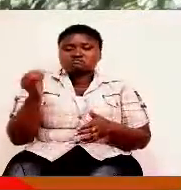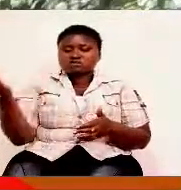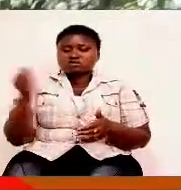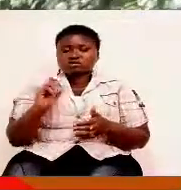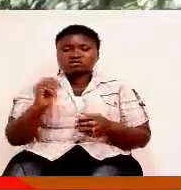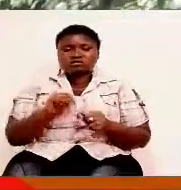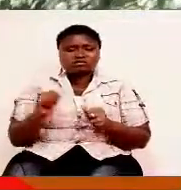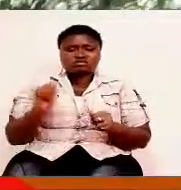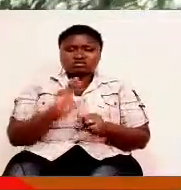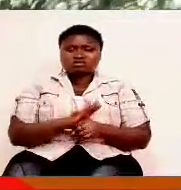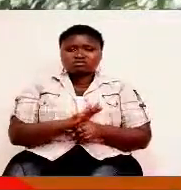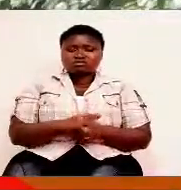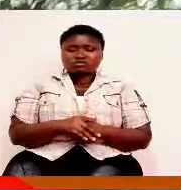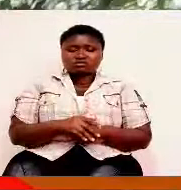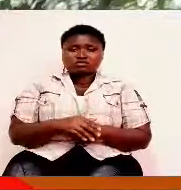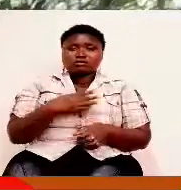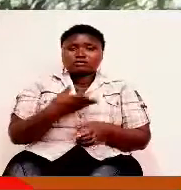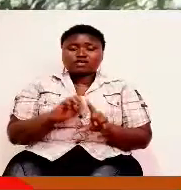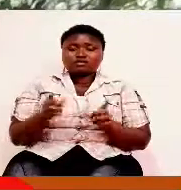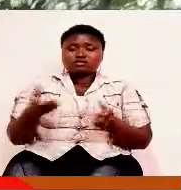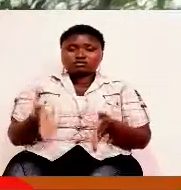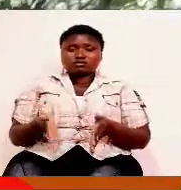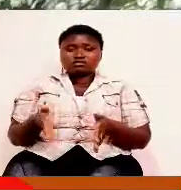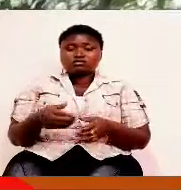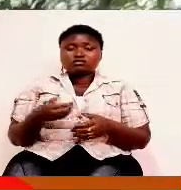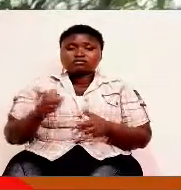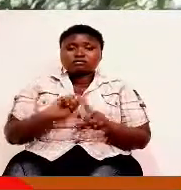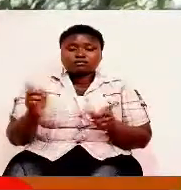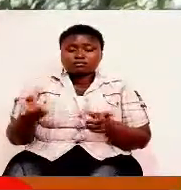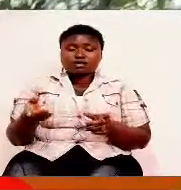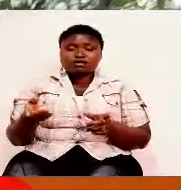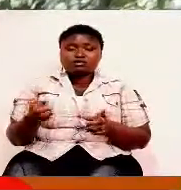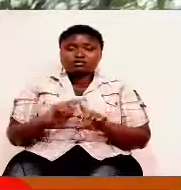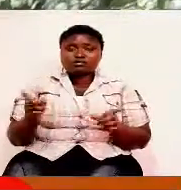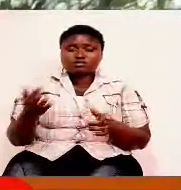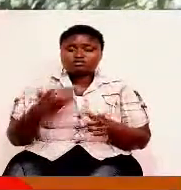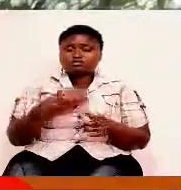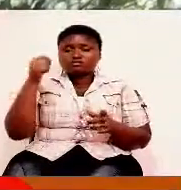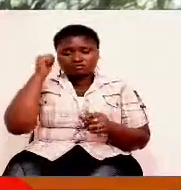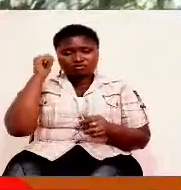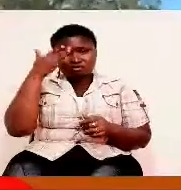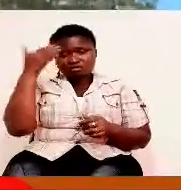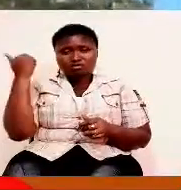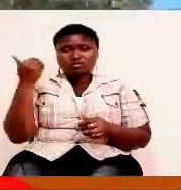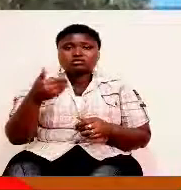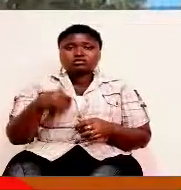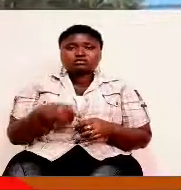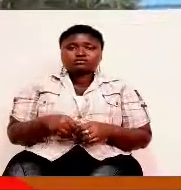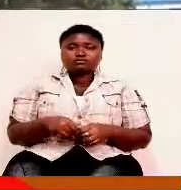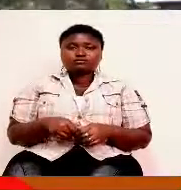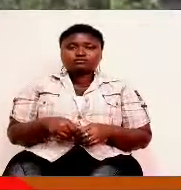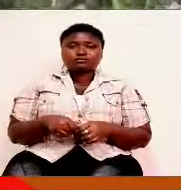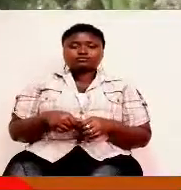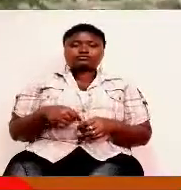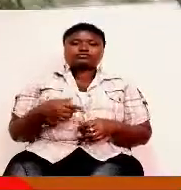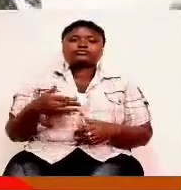na ogu na oge kwete, todo wana ya kero wala mina omi udo musingi. Na kaidhu to waligane ire kwa MP. Hiye? Nikole na alia